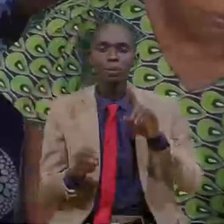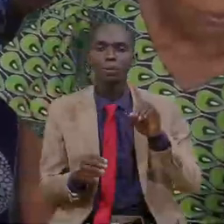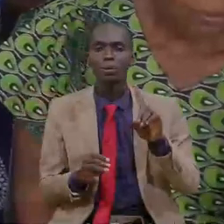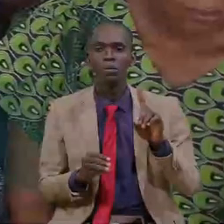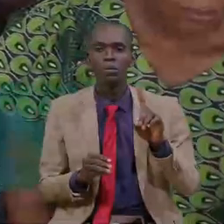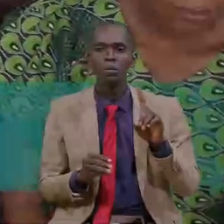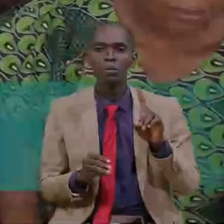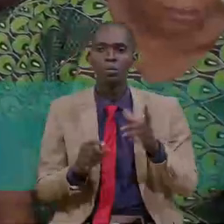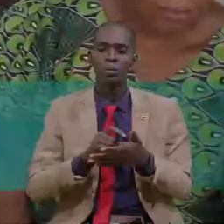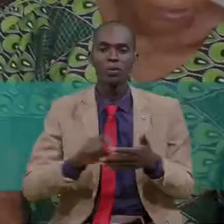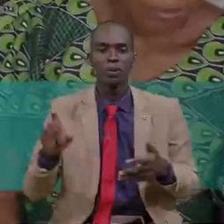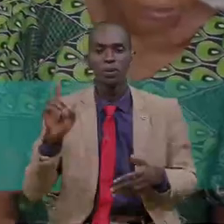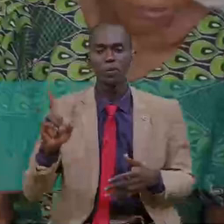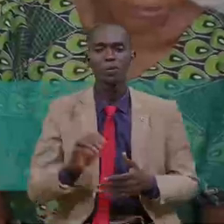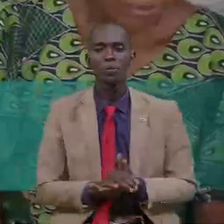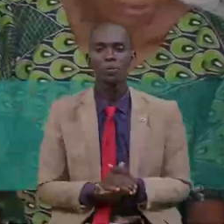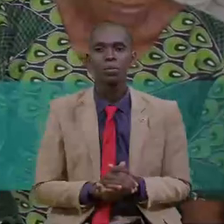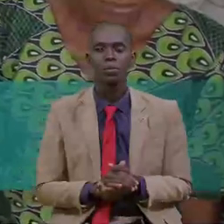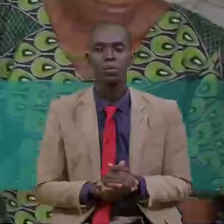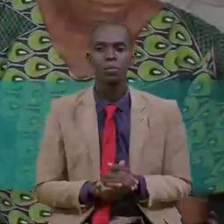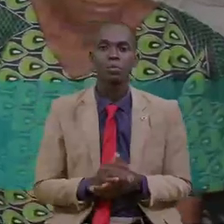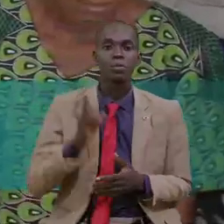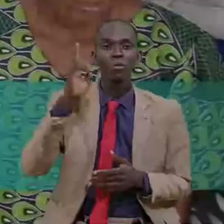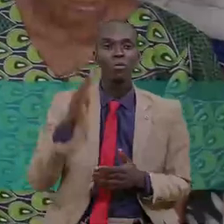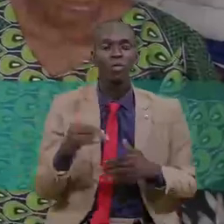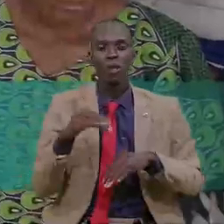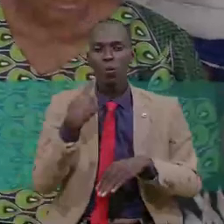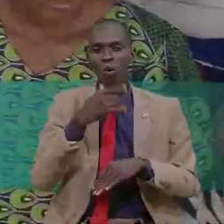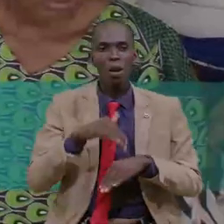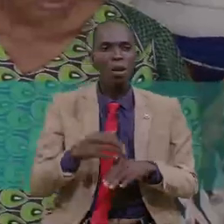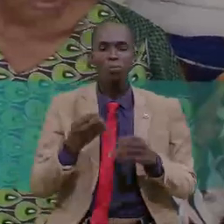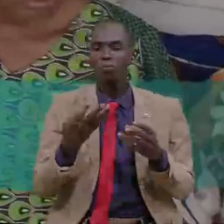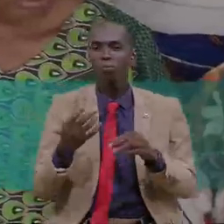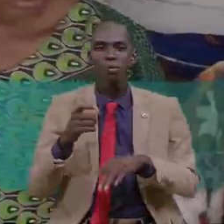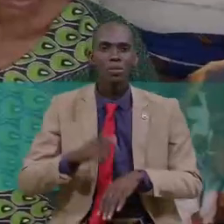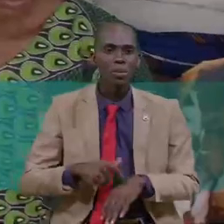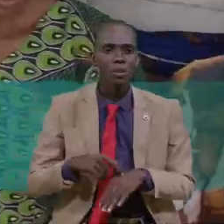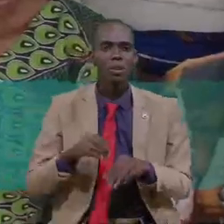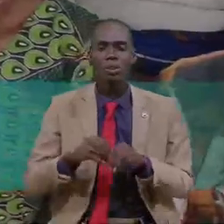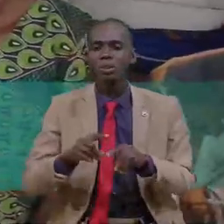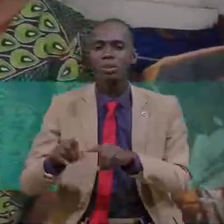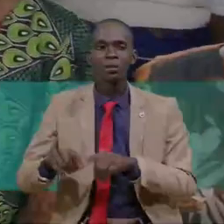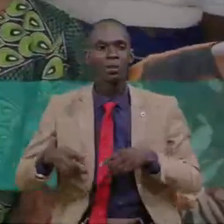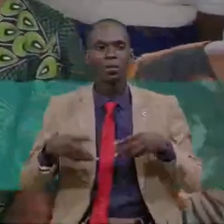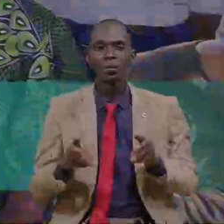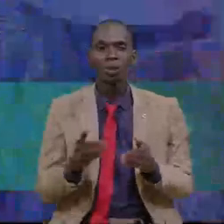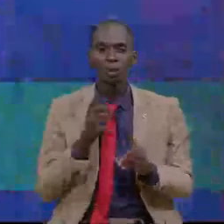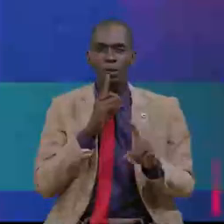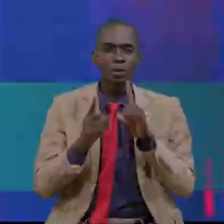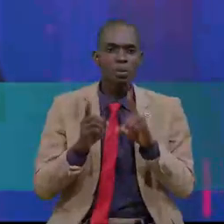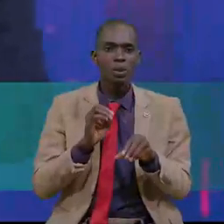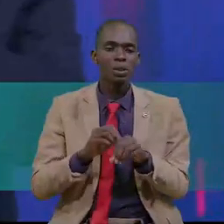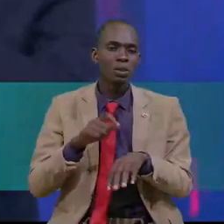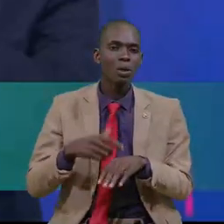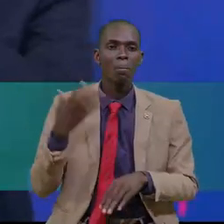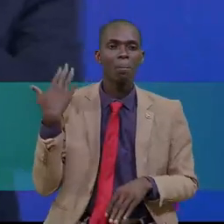Nous lisons à partir du verset 1. Après autrefois plusieurs reprises, de plusieurs